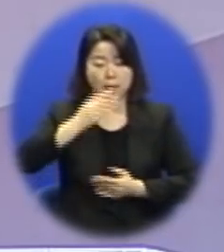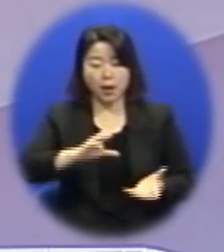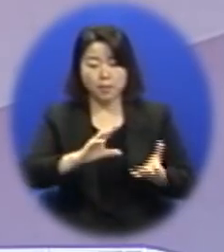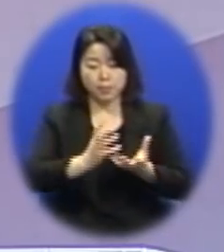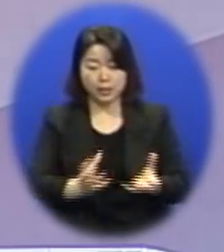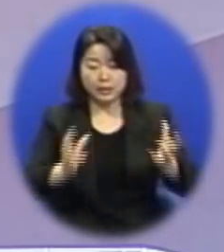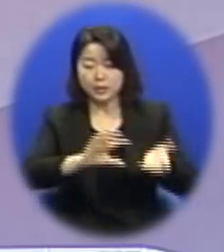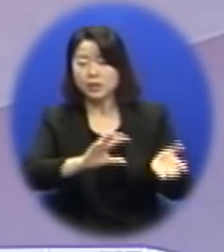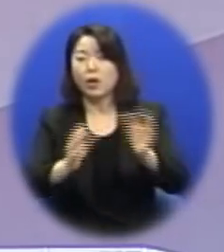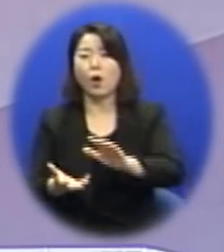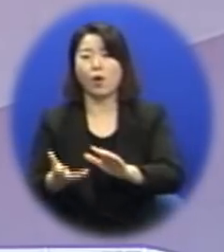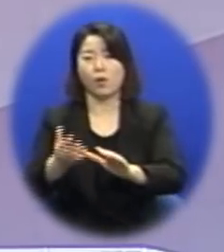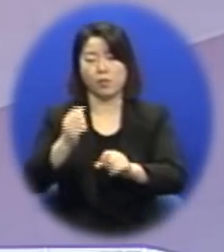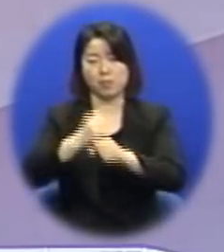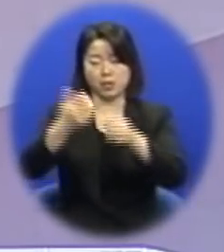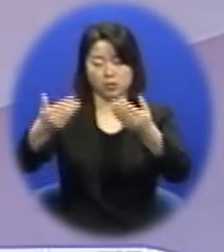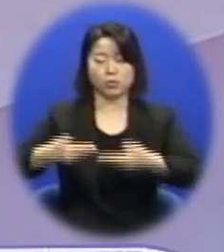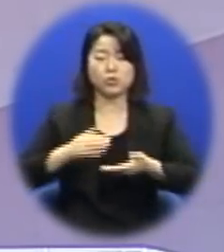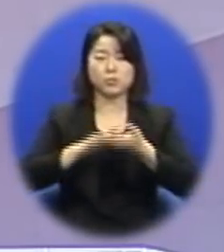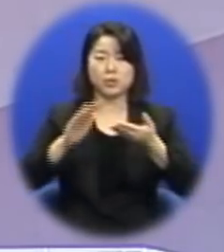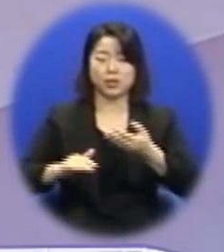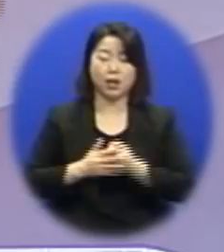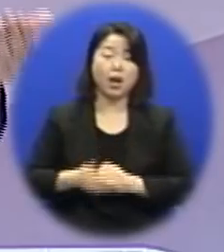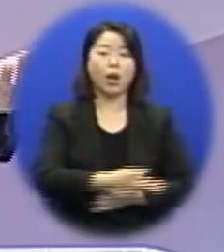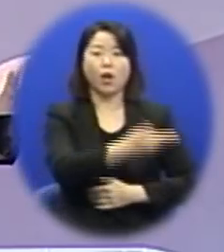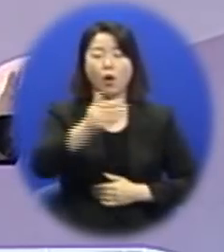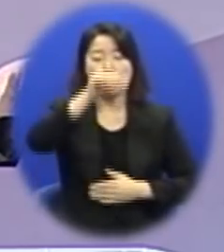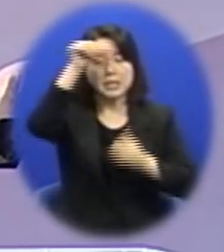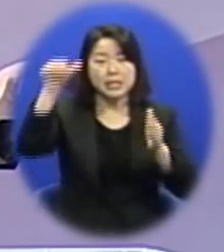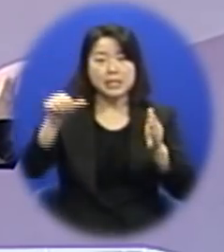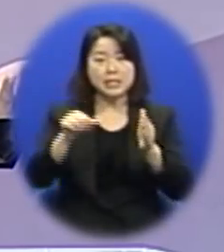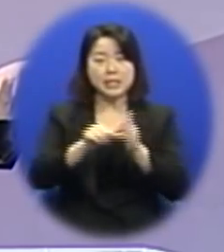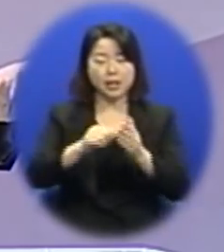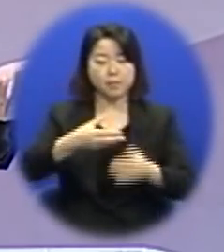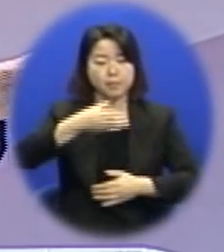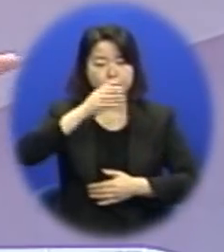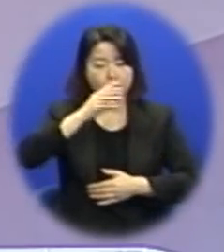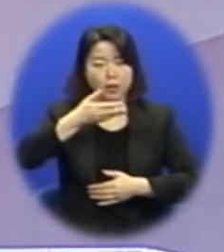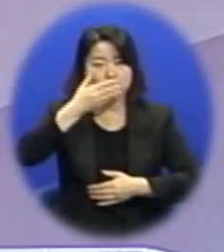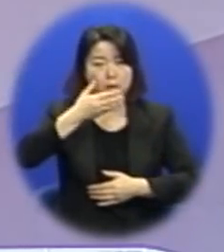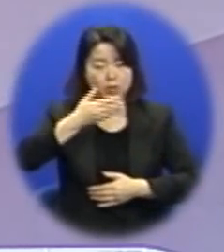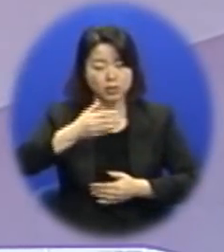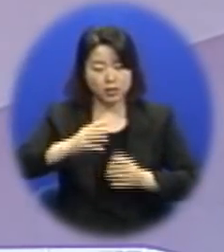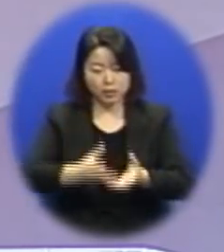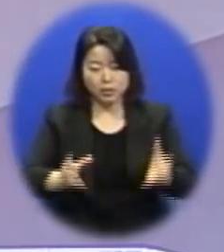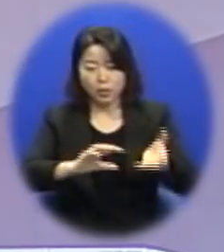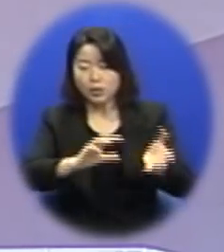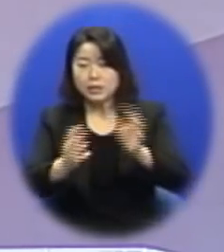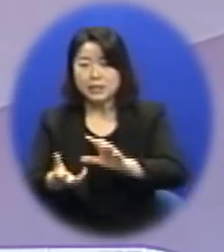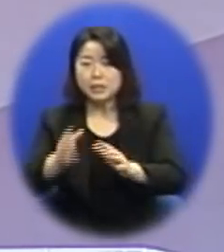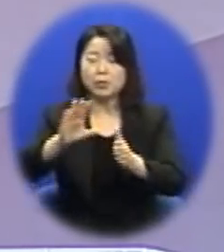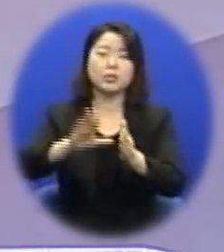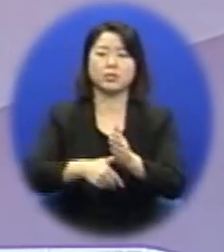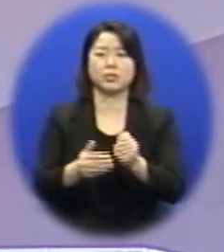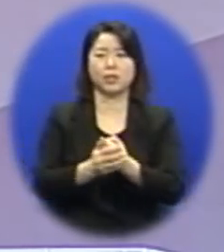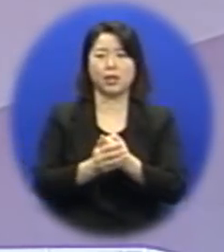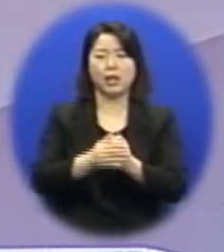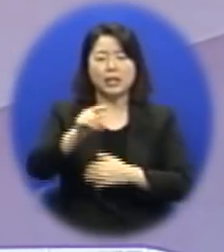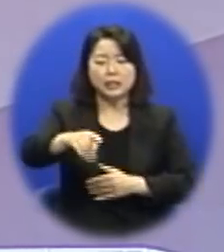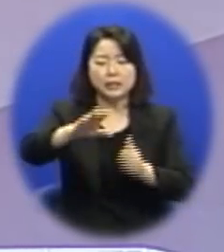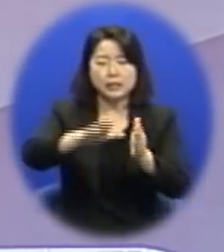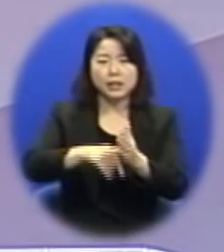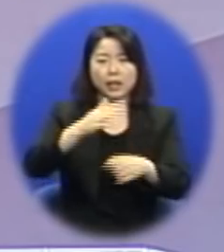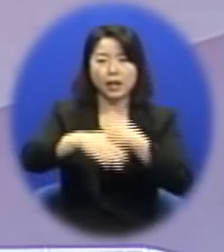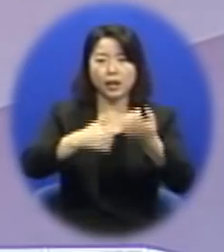여러분 중에도 인생의 여물통이 뒤집어져서 비로소 하나님께로 나온 사람 많이